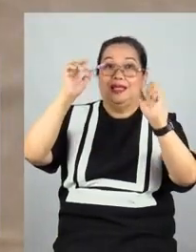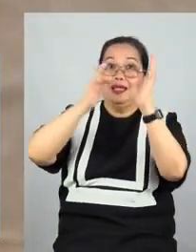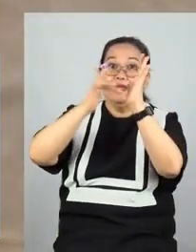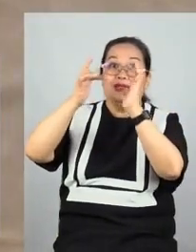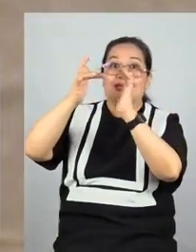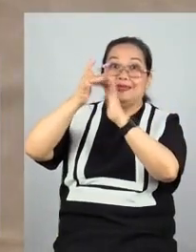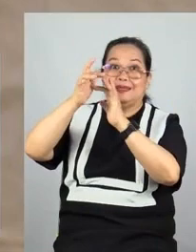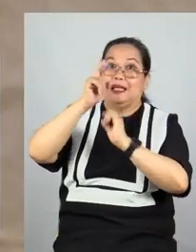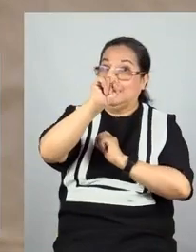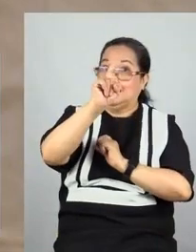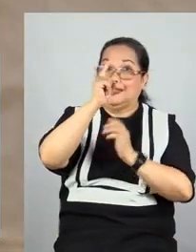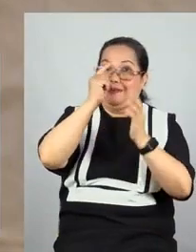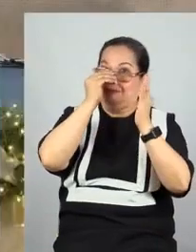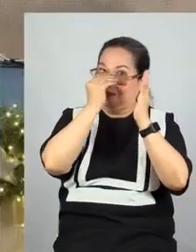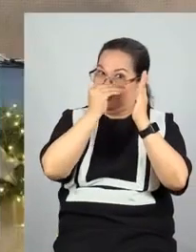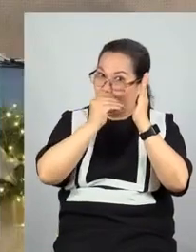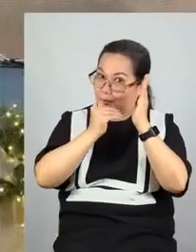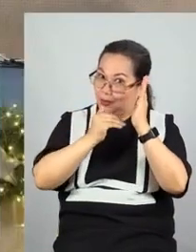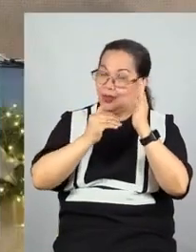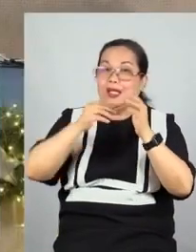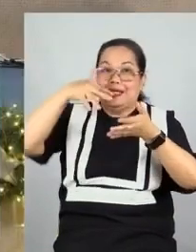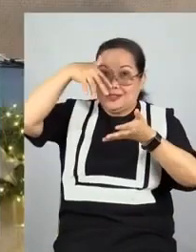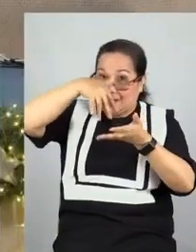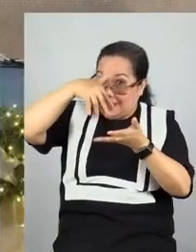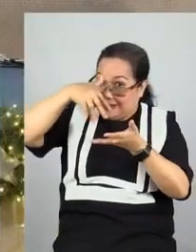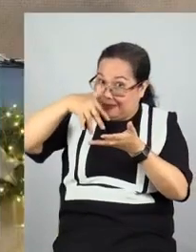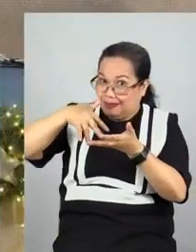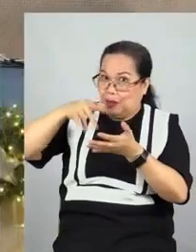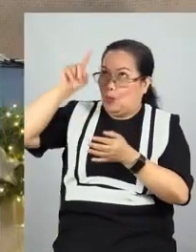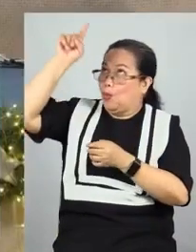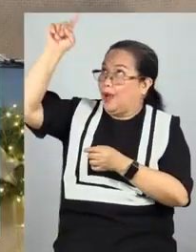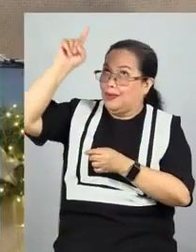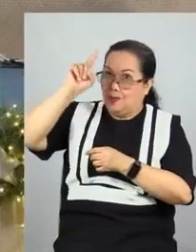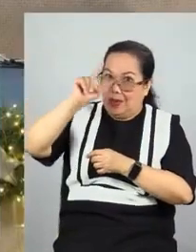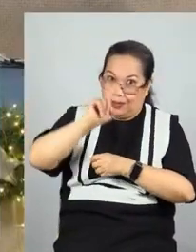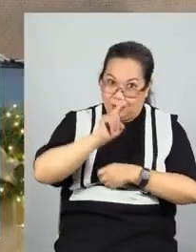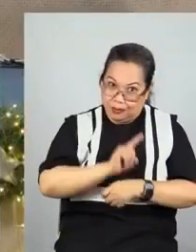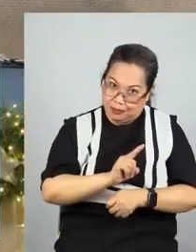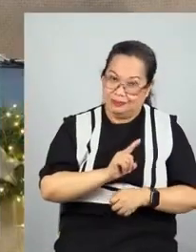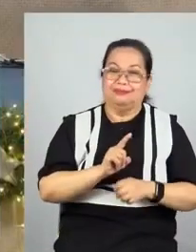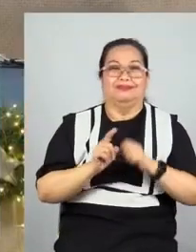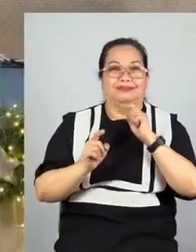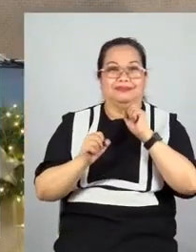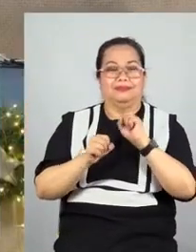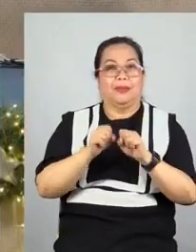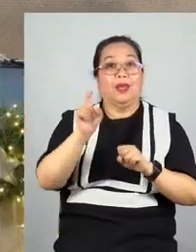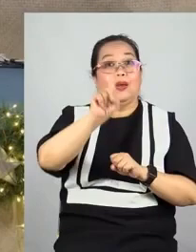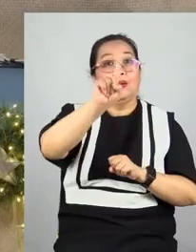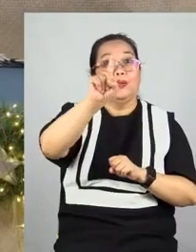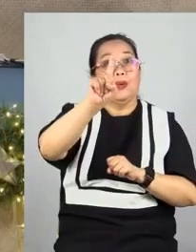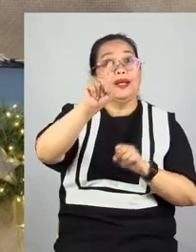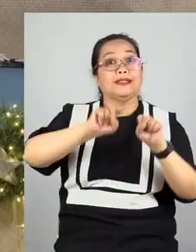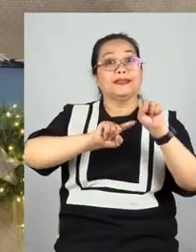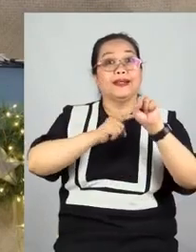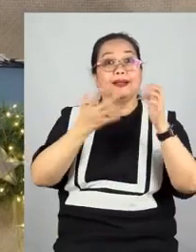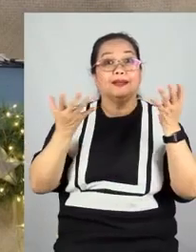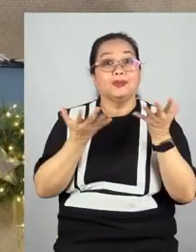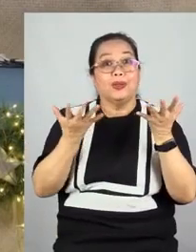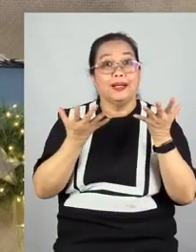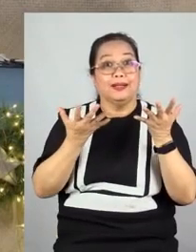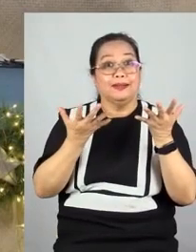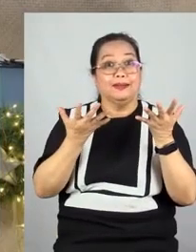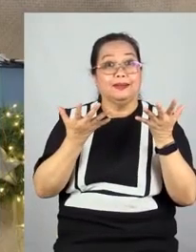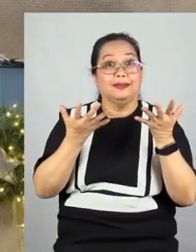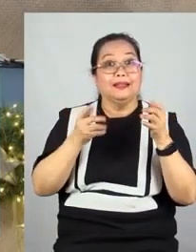Tingnan natin isa-isa yung bawat step na ginawa niya. Saan siya nagumpisa? Number 1,